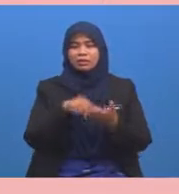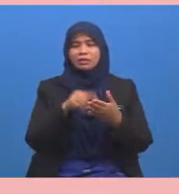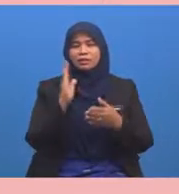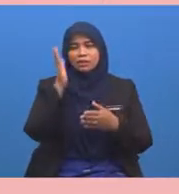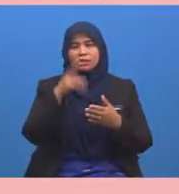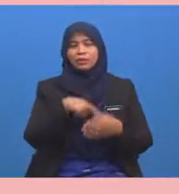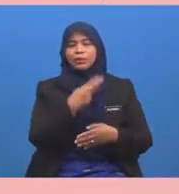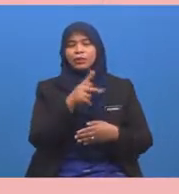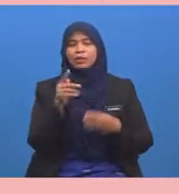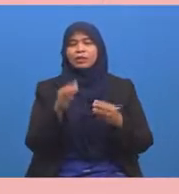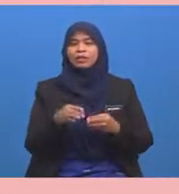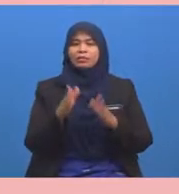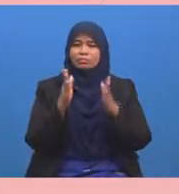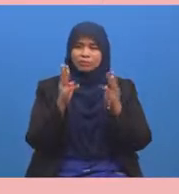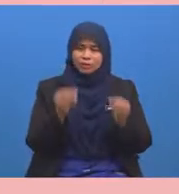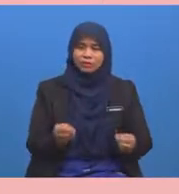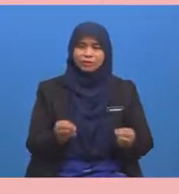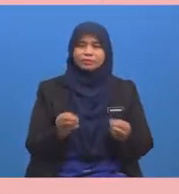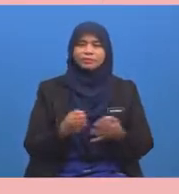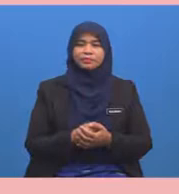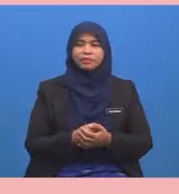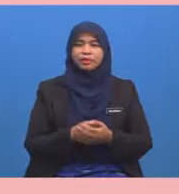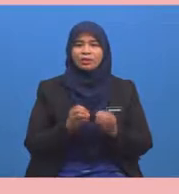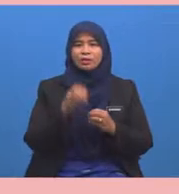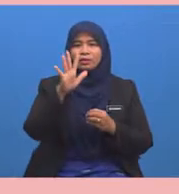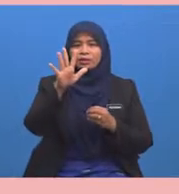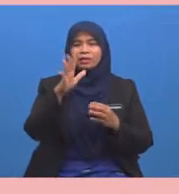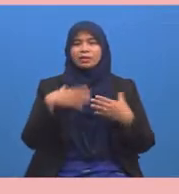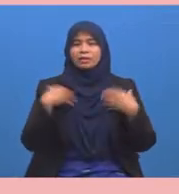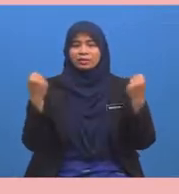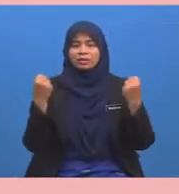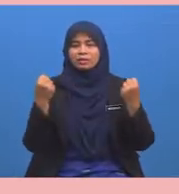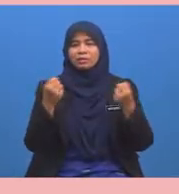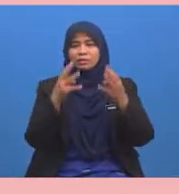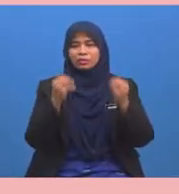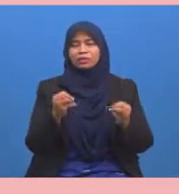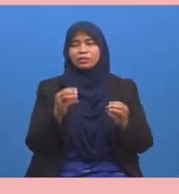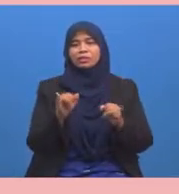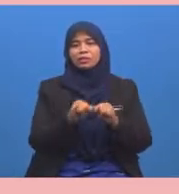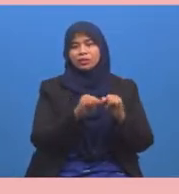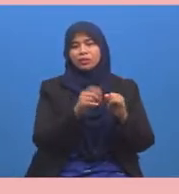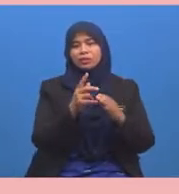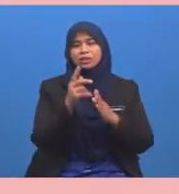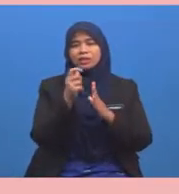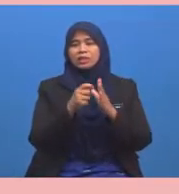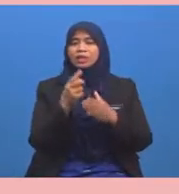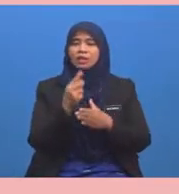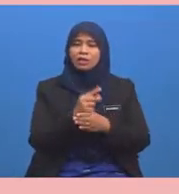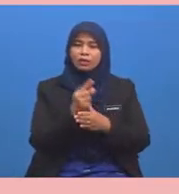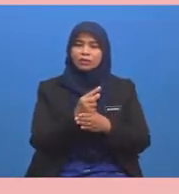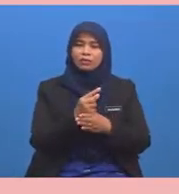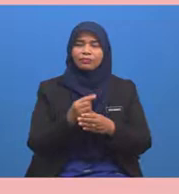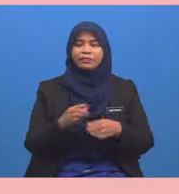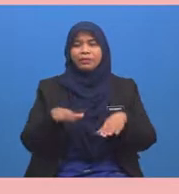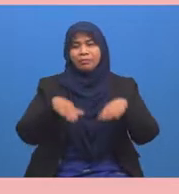merugikan penduduk. Kelima, kesihatan manusia terjejas. Kejadian banjir dan kekurangan